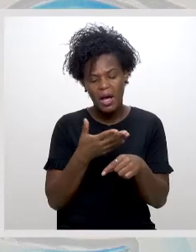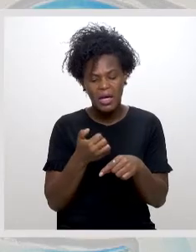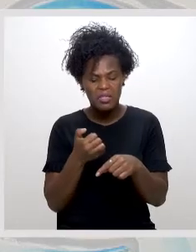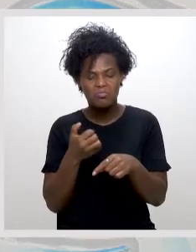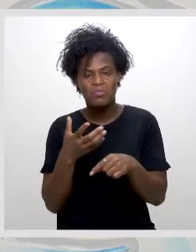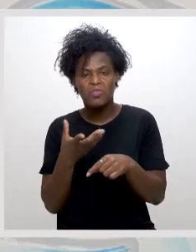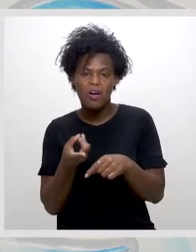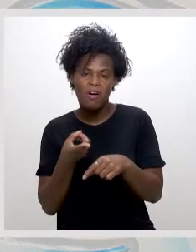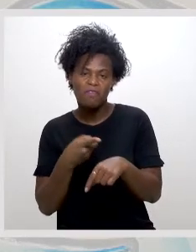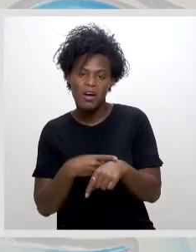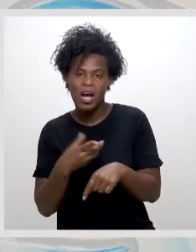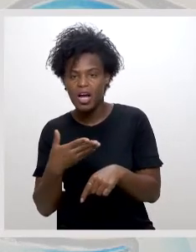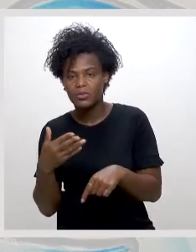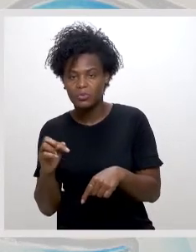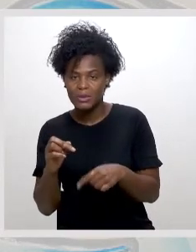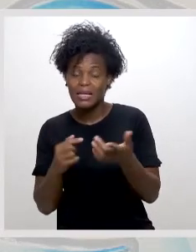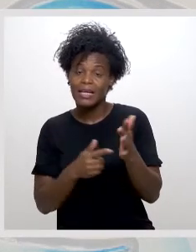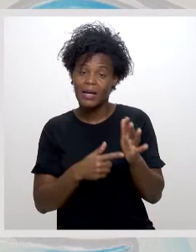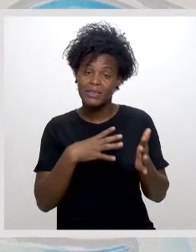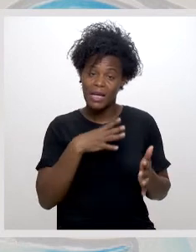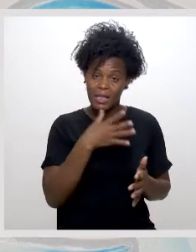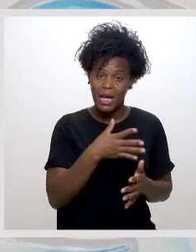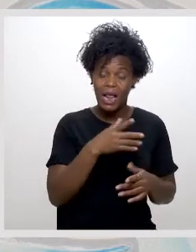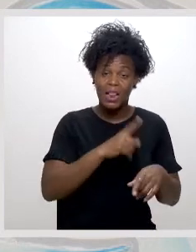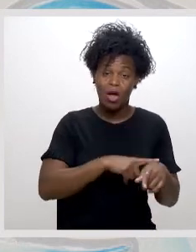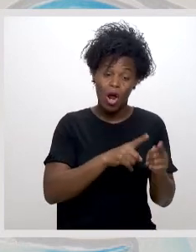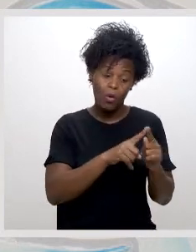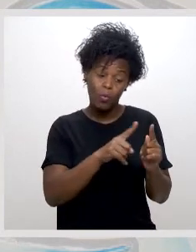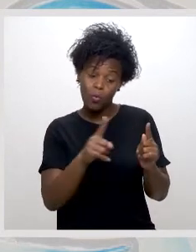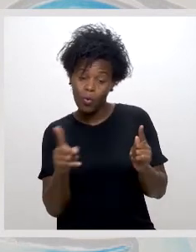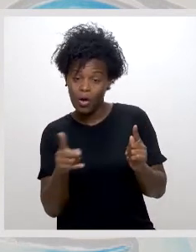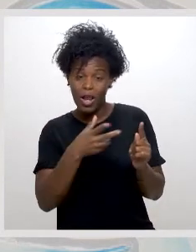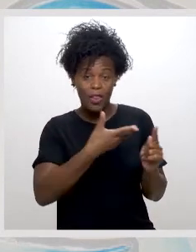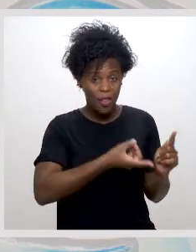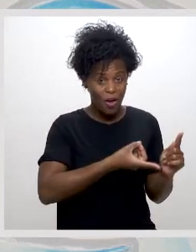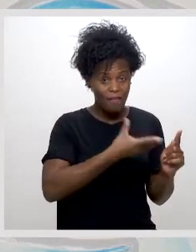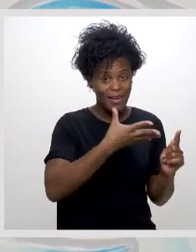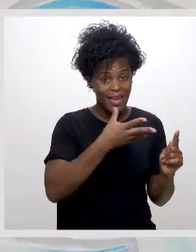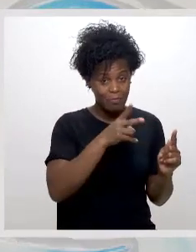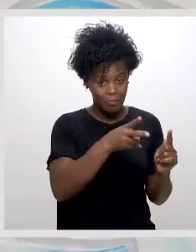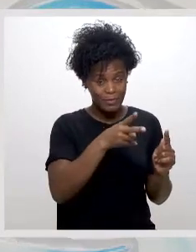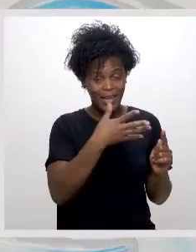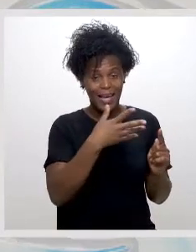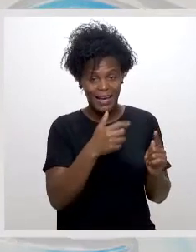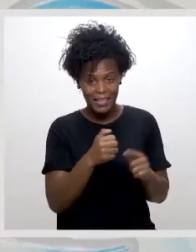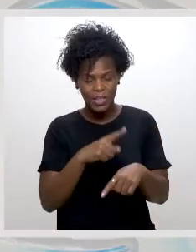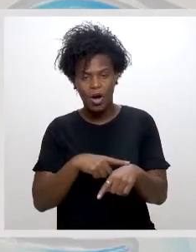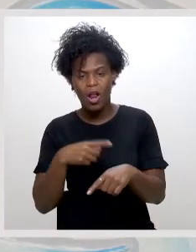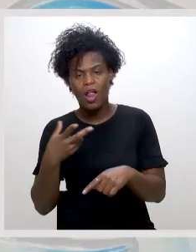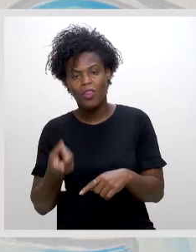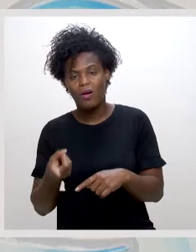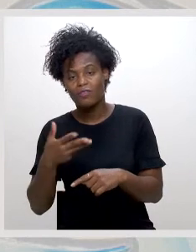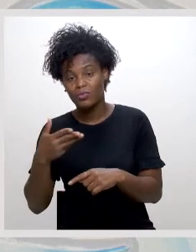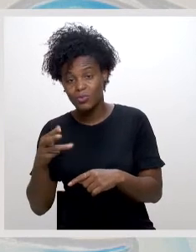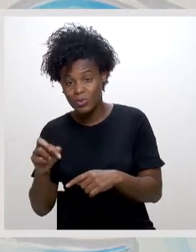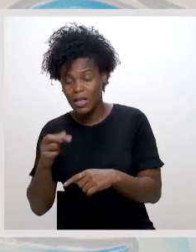veut dire quoi? Que pendant cette période de 9h15 à 9h18, je suis en train de manger